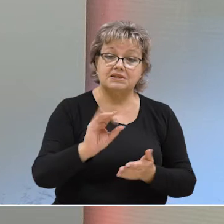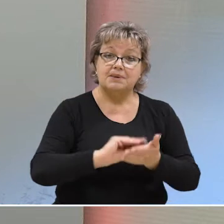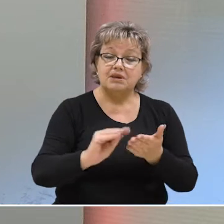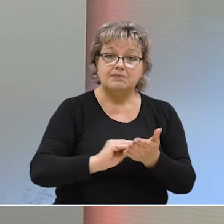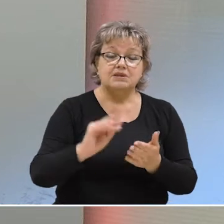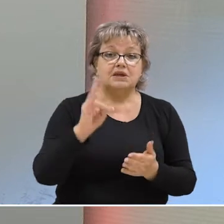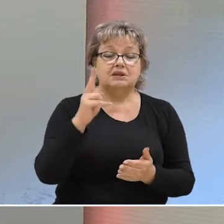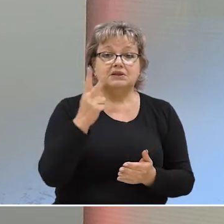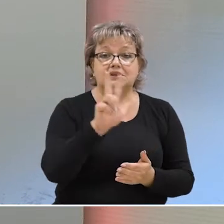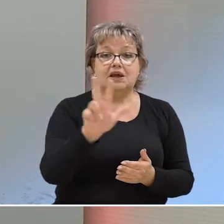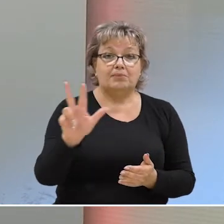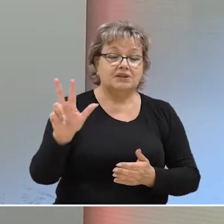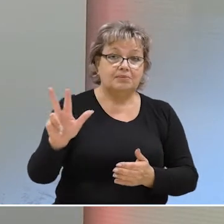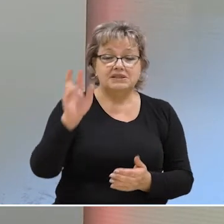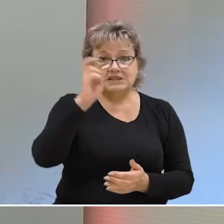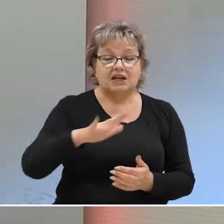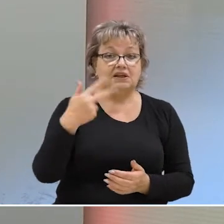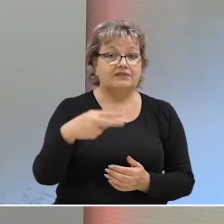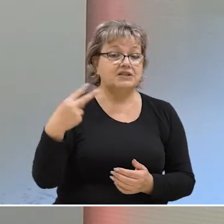странице переписи населения